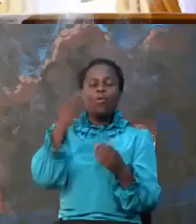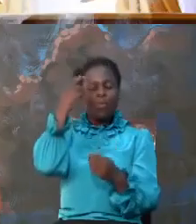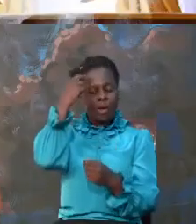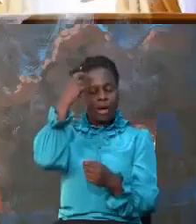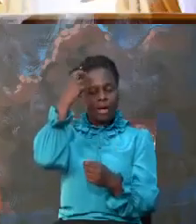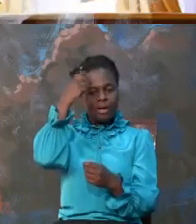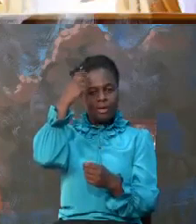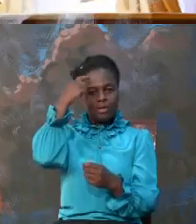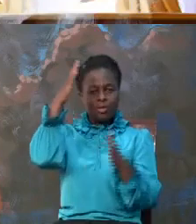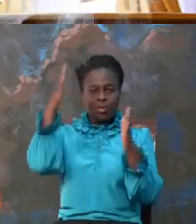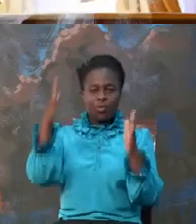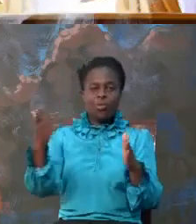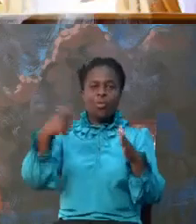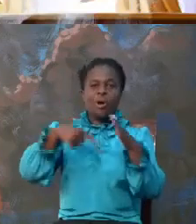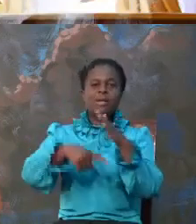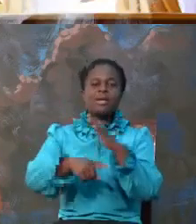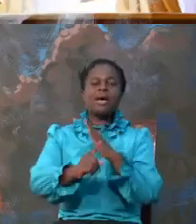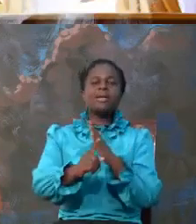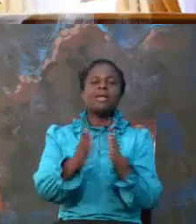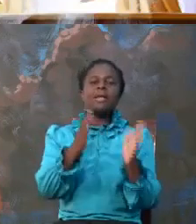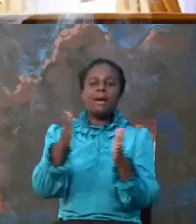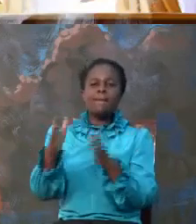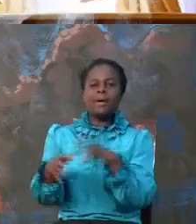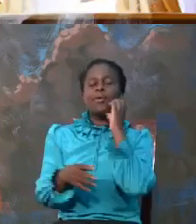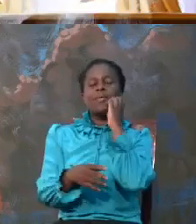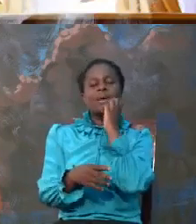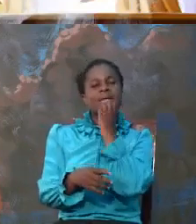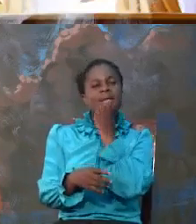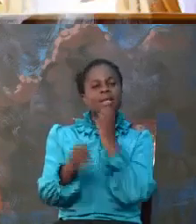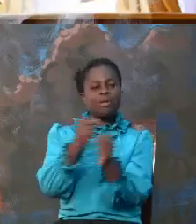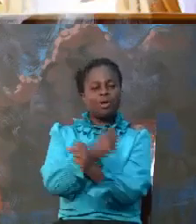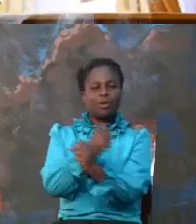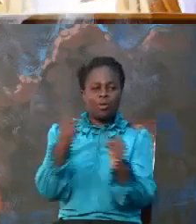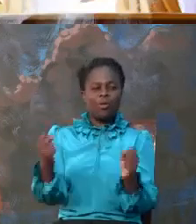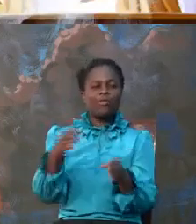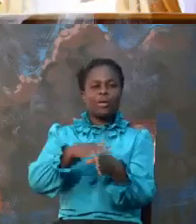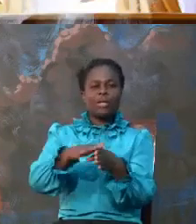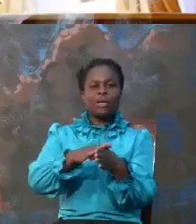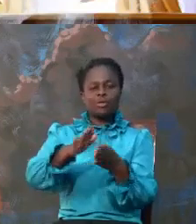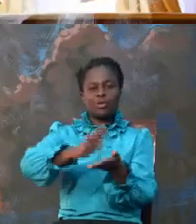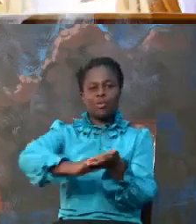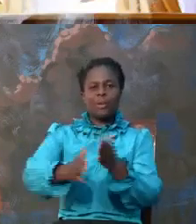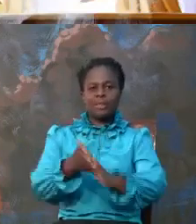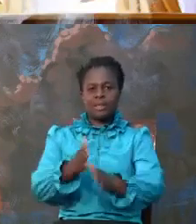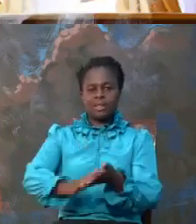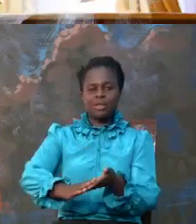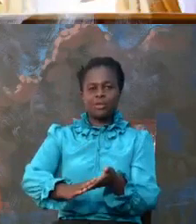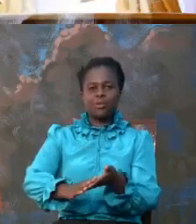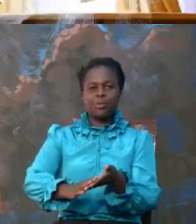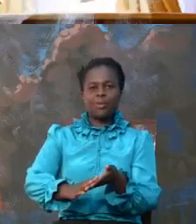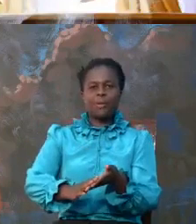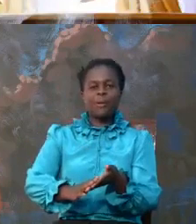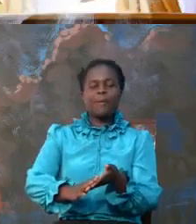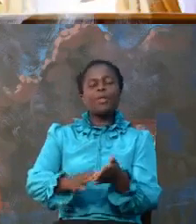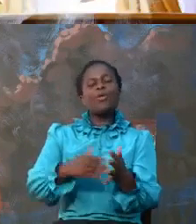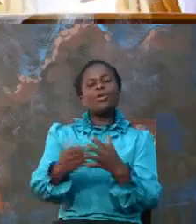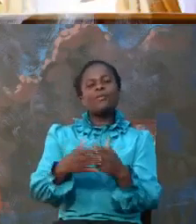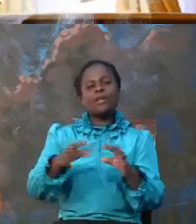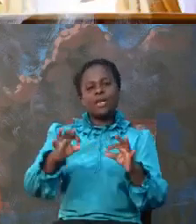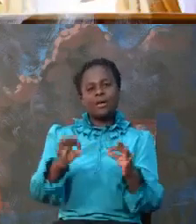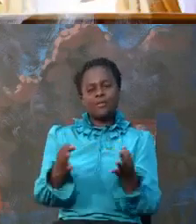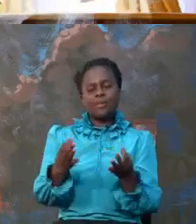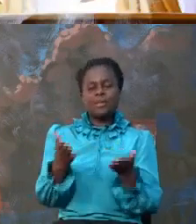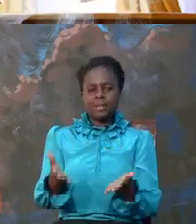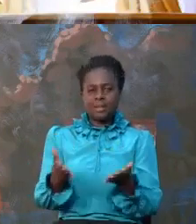kabisa ndani ya mpango makini wa wokovu unahusu upatanisho. Na unafanyikaje basi? Watu